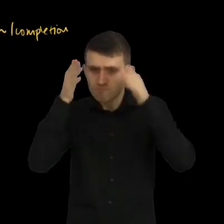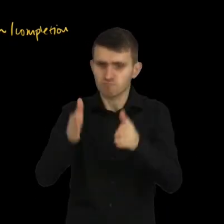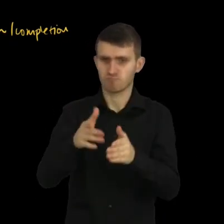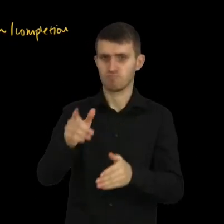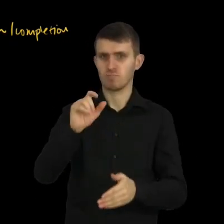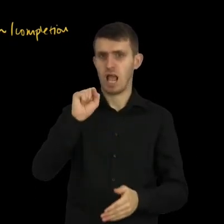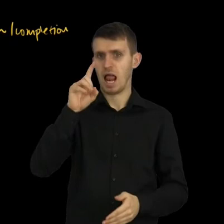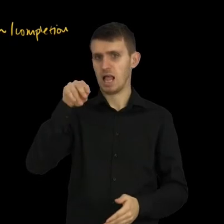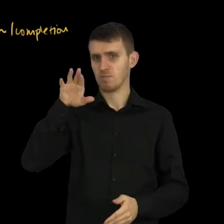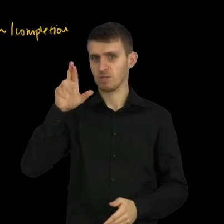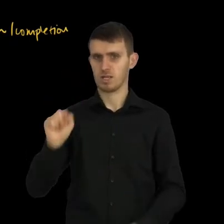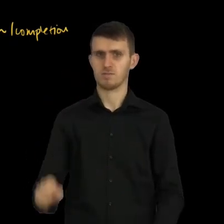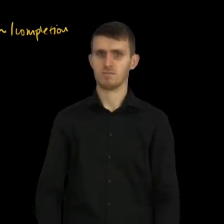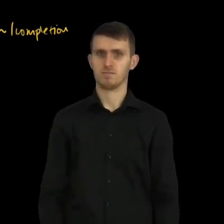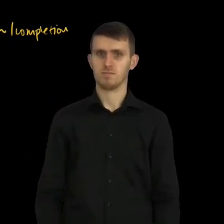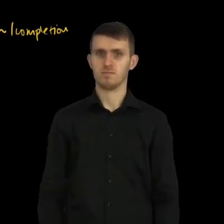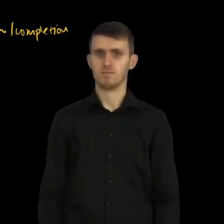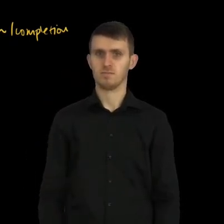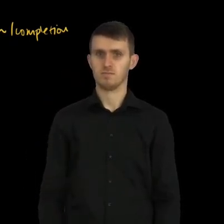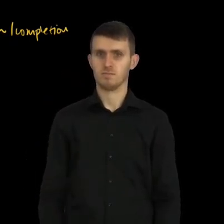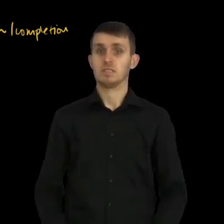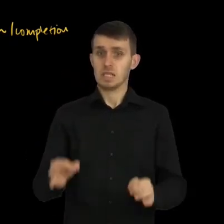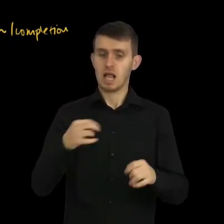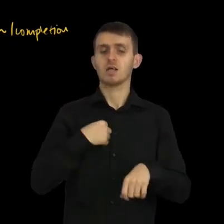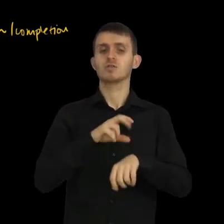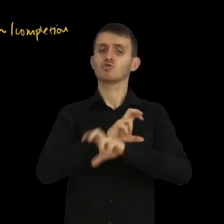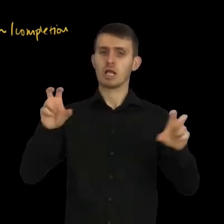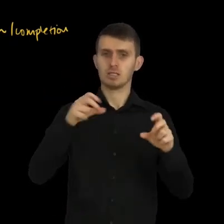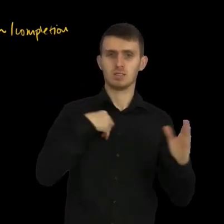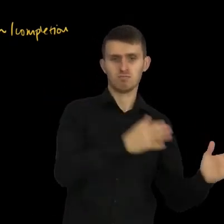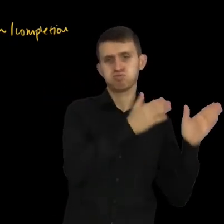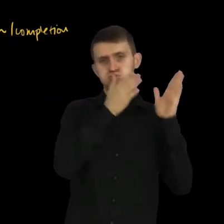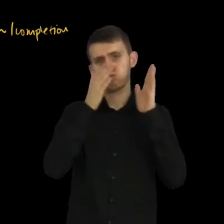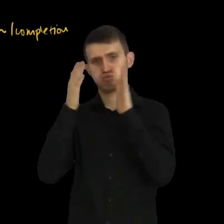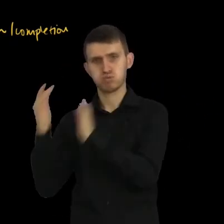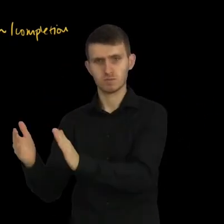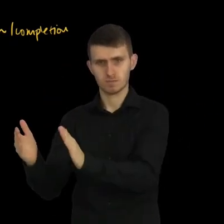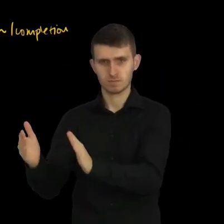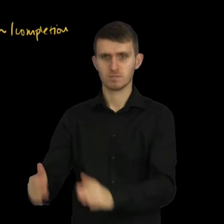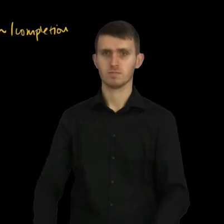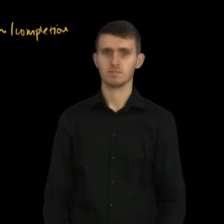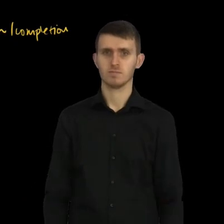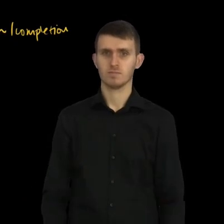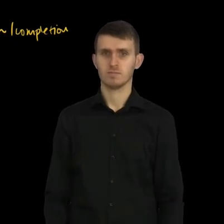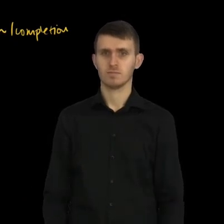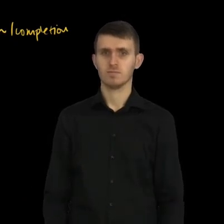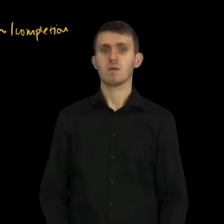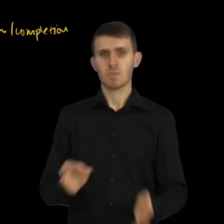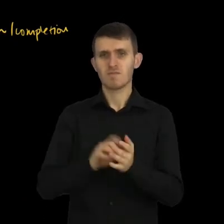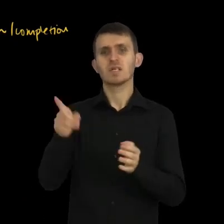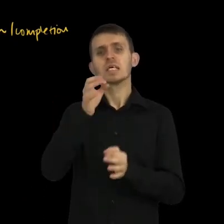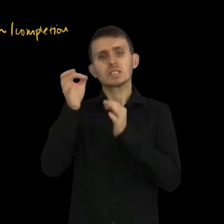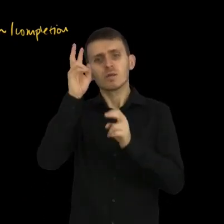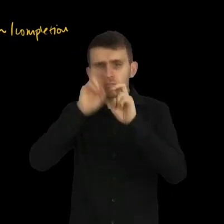źródła pisane świadczące o zainteresowaniu najprawdziwszą algebrą teraz zrobię skok w czasie sporo